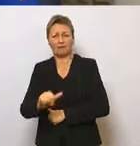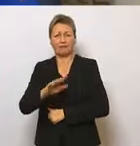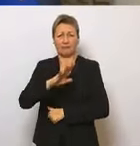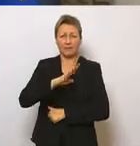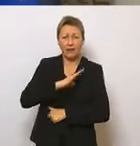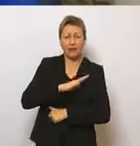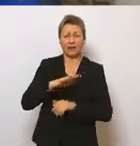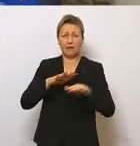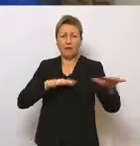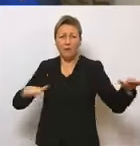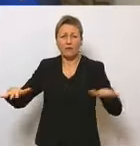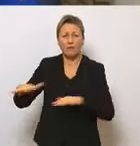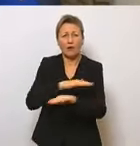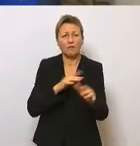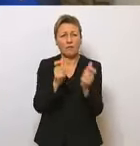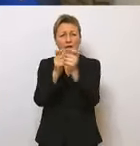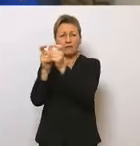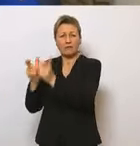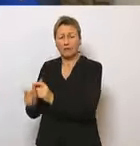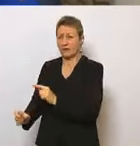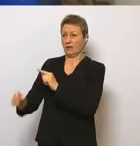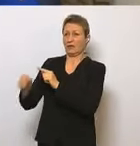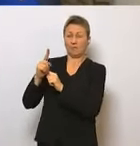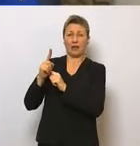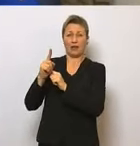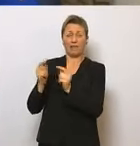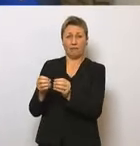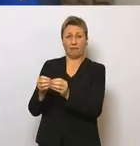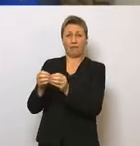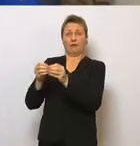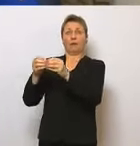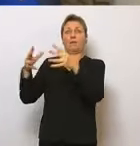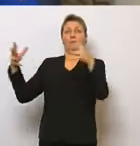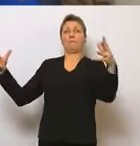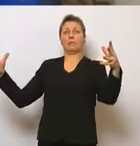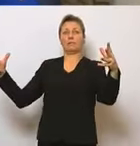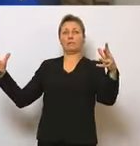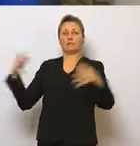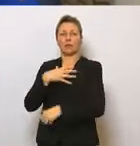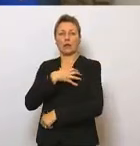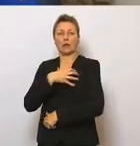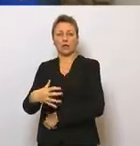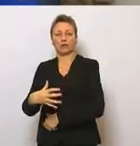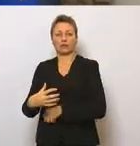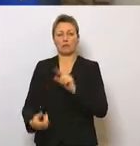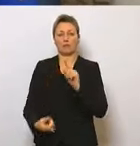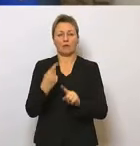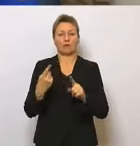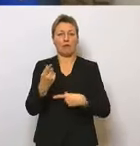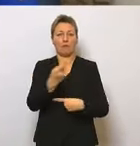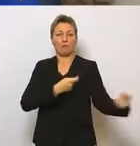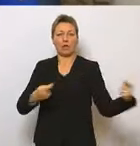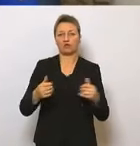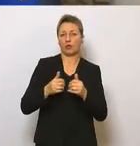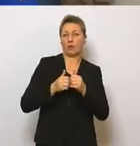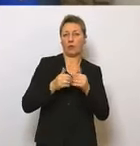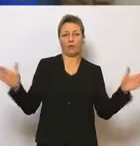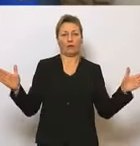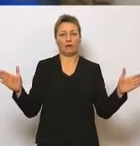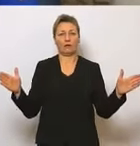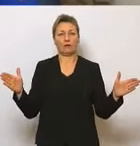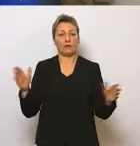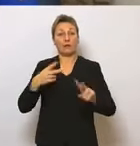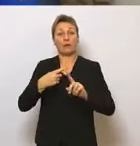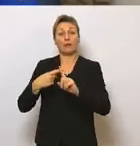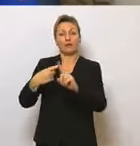Des environnements d'entrepreneuriat innovants, florissants. Et il est donc important que le marché soit ouvert. Et c'est là la cible,